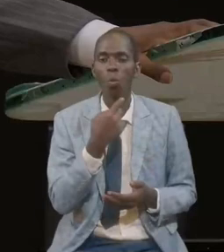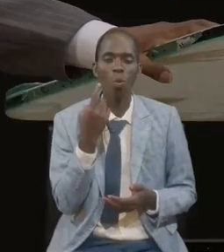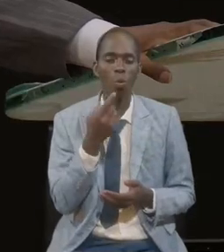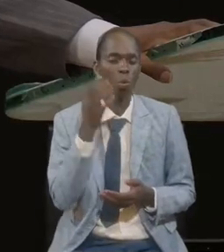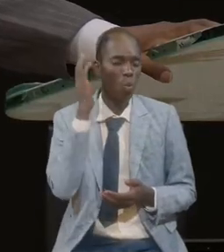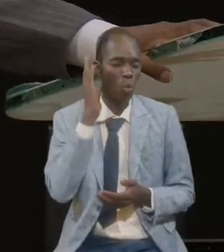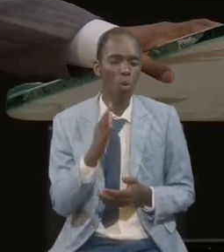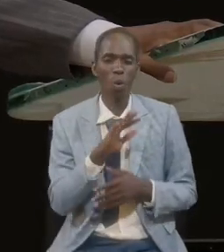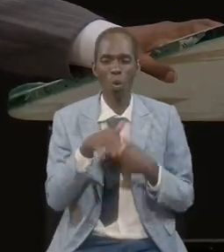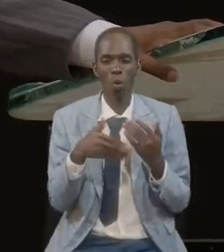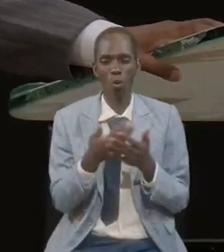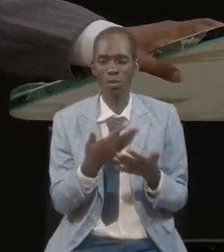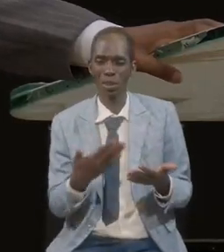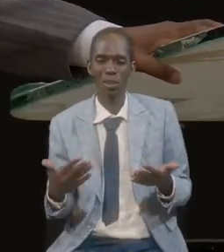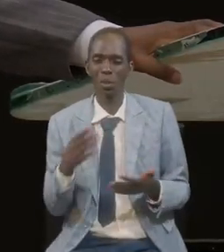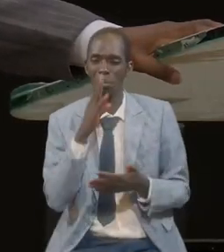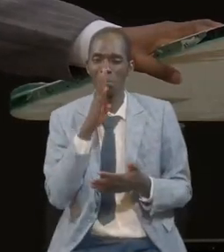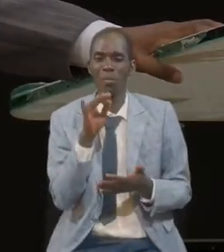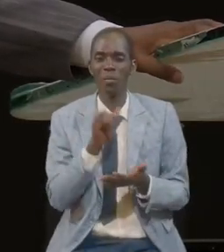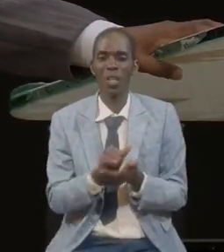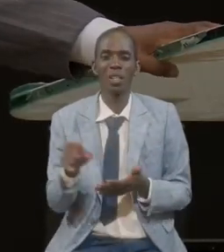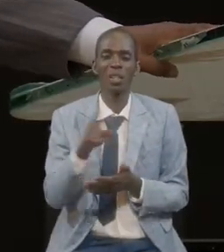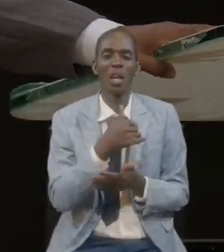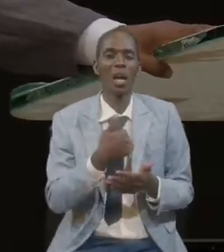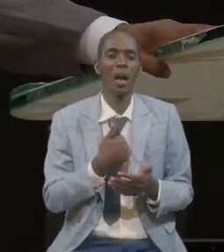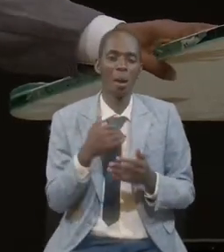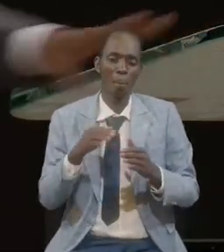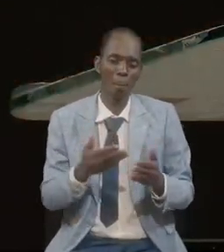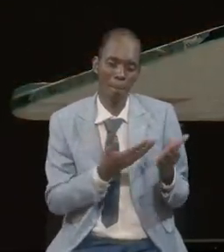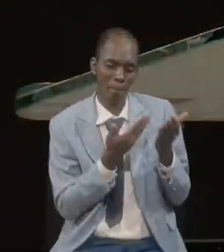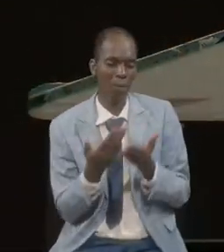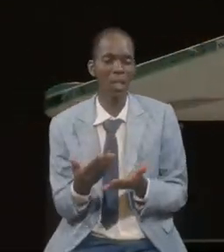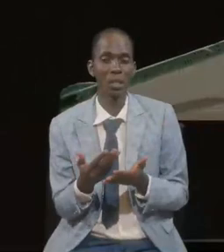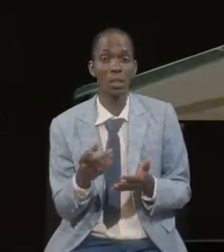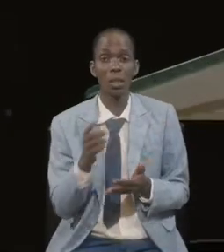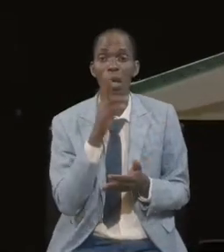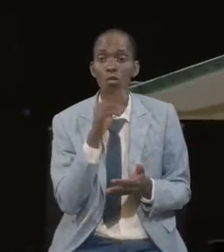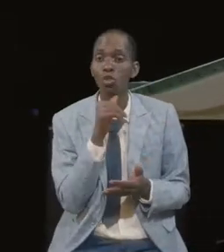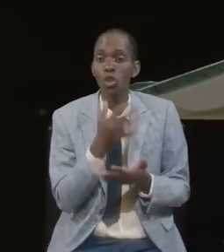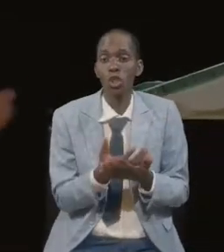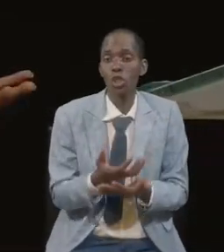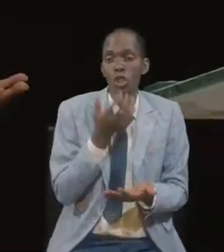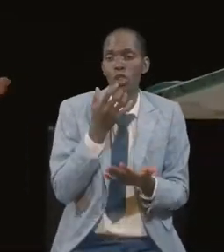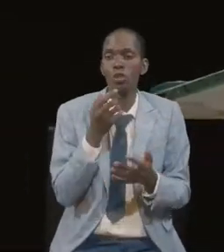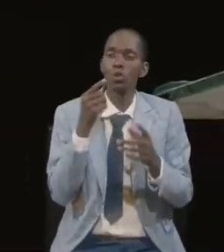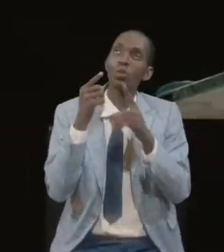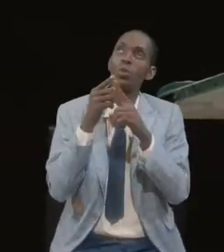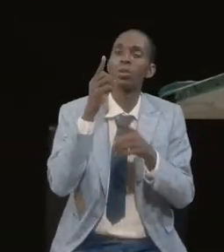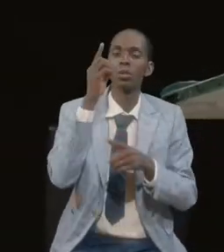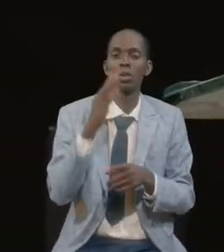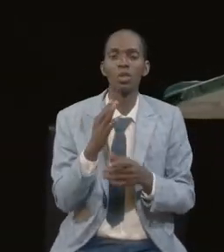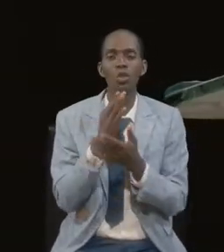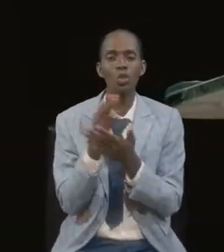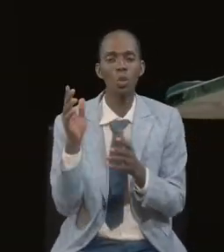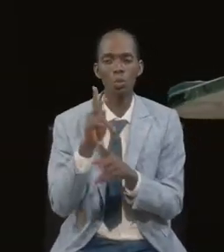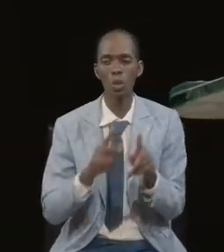ces choses qui se sont pourvues? Ils ne sont pas riches envers Dieu. Il y a des gens qui entendent parler de l'enlèvement qui